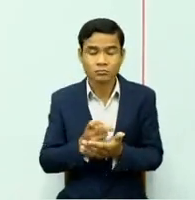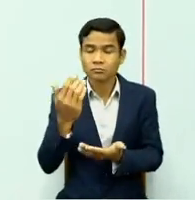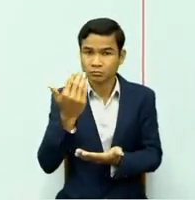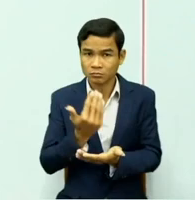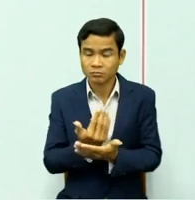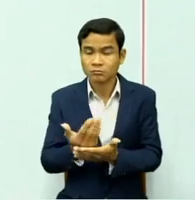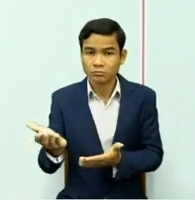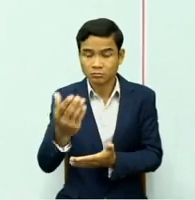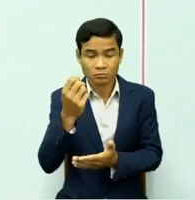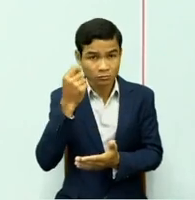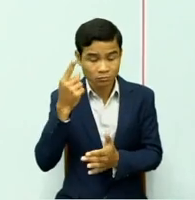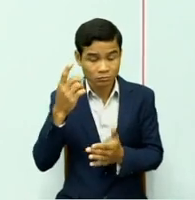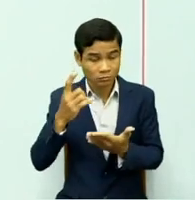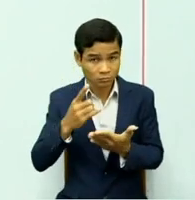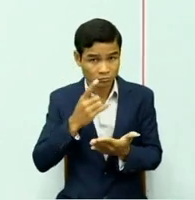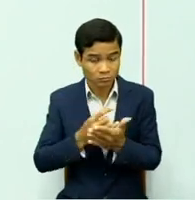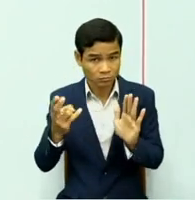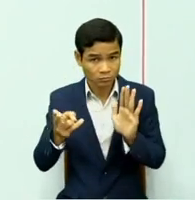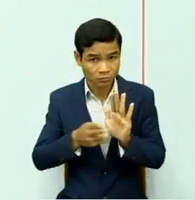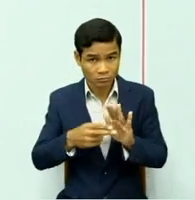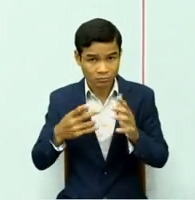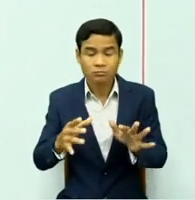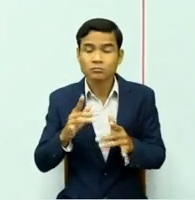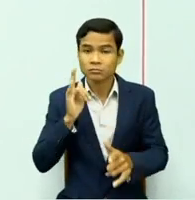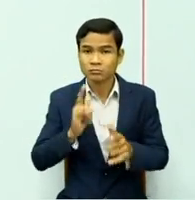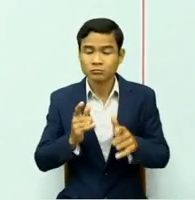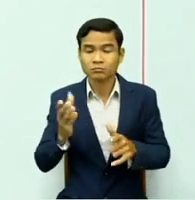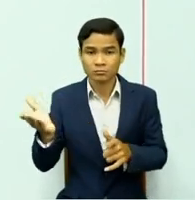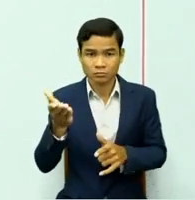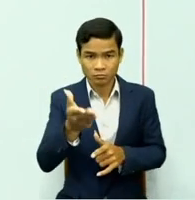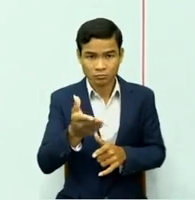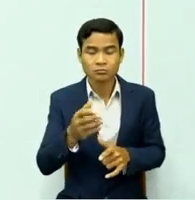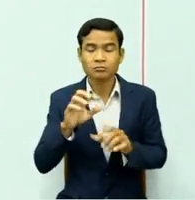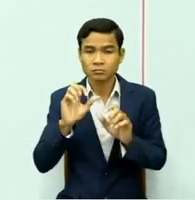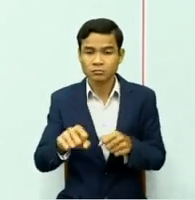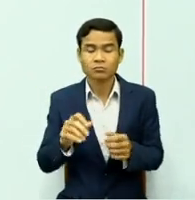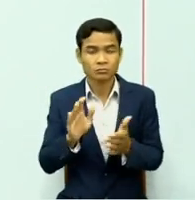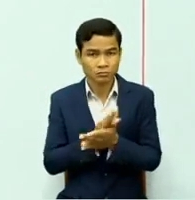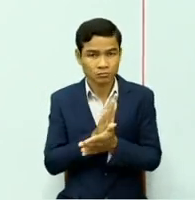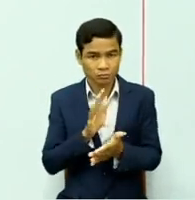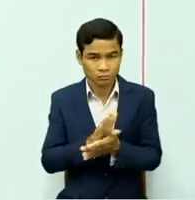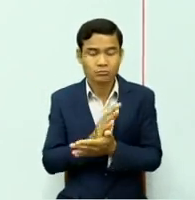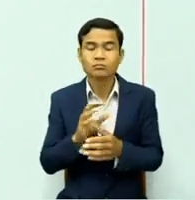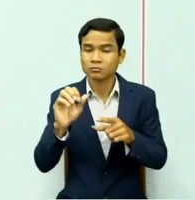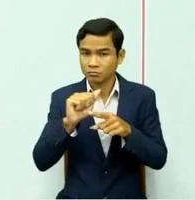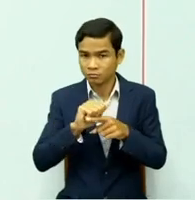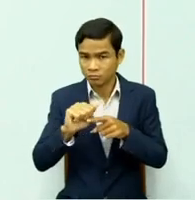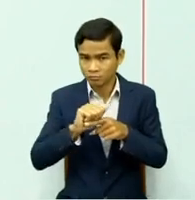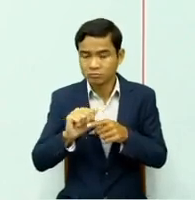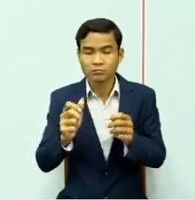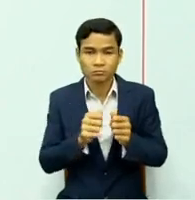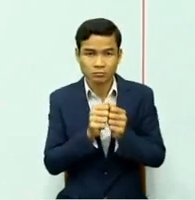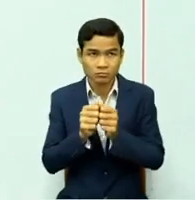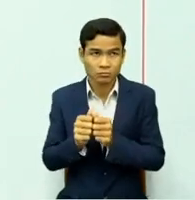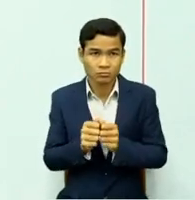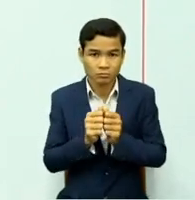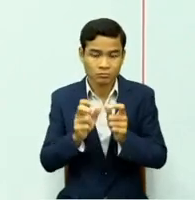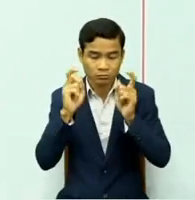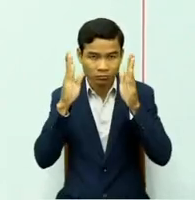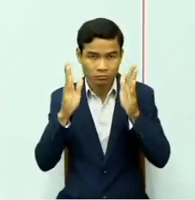របស់ យើង មែន អត់ កូន បាទ អញ្ចឹង មក កូន យល់ ច្បាស់ ហើយ កូន លើក ក្រដាស់ ព្រៀង កូន ឡើង មក ធ្វើ លំហាត់ ជាមួយ អ្នក គ្រូ